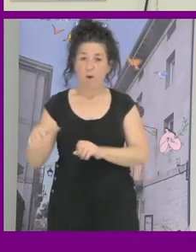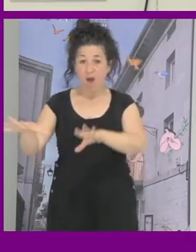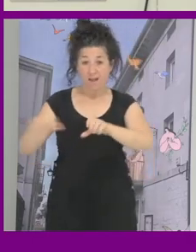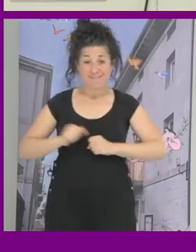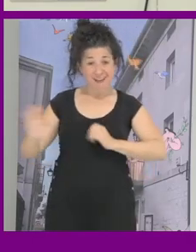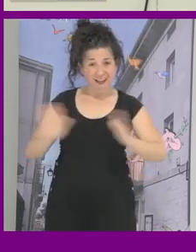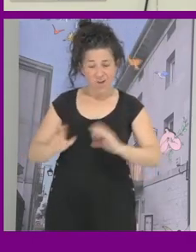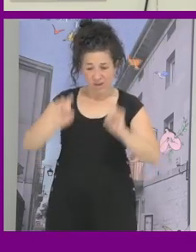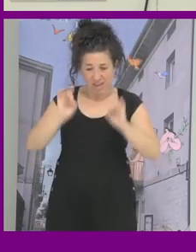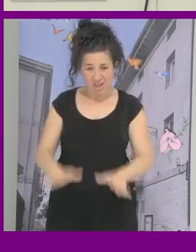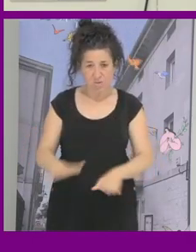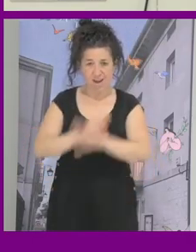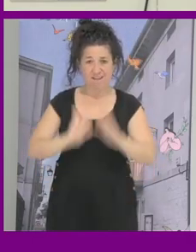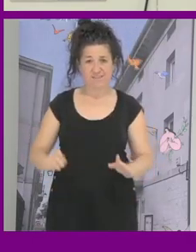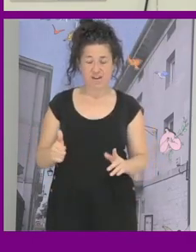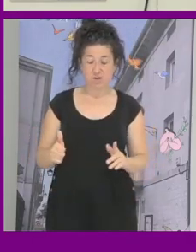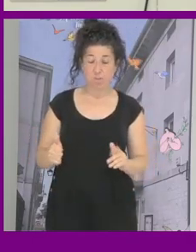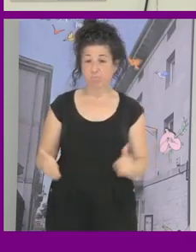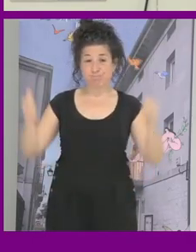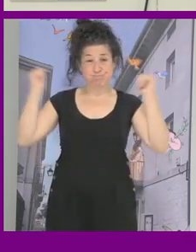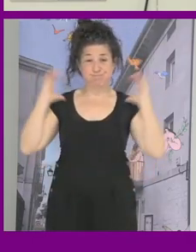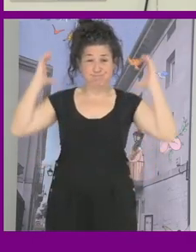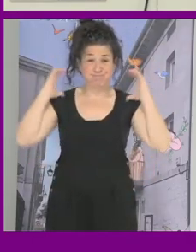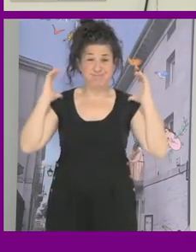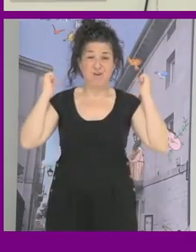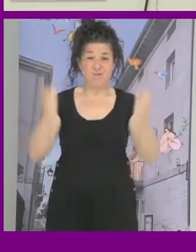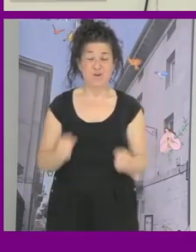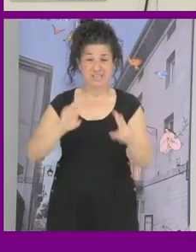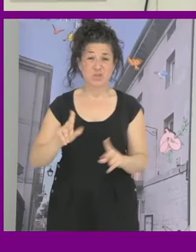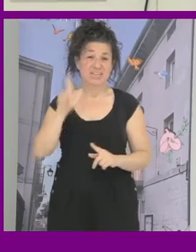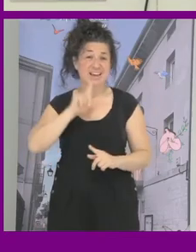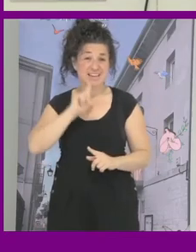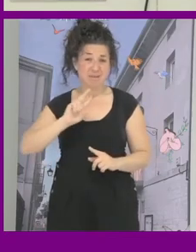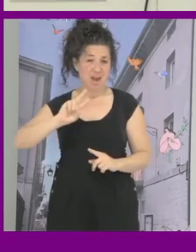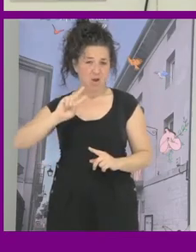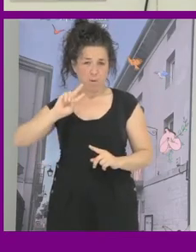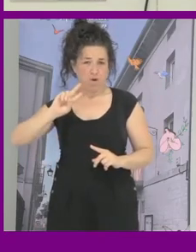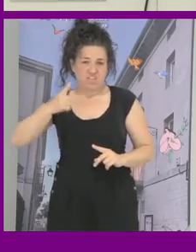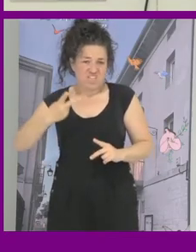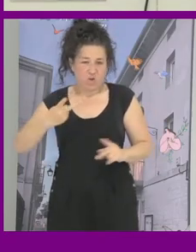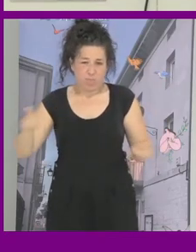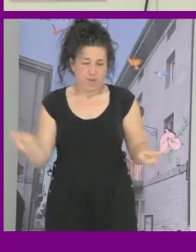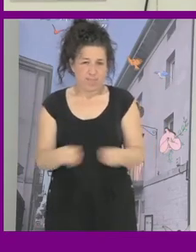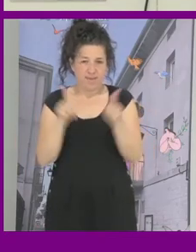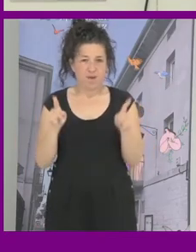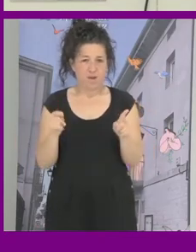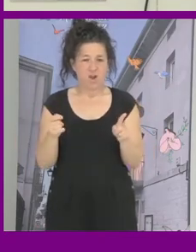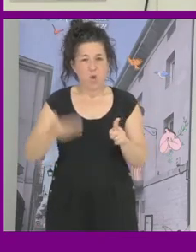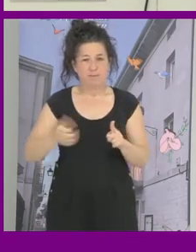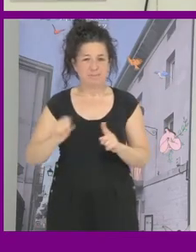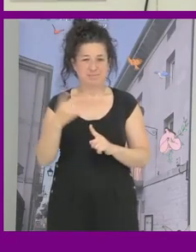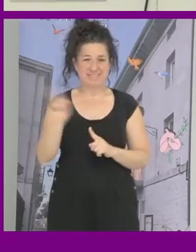azkenean lesbiana izatea bigarren plano batean geratzen dela. Vale, orduan, bueno, bai ikusi dugu hori, ba, askotan